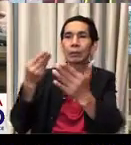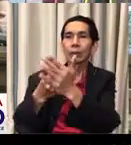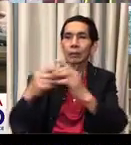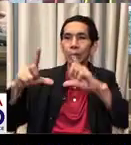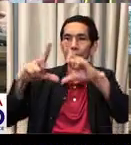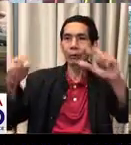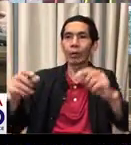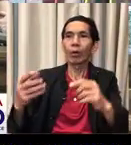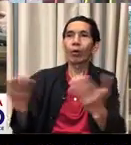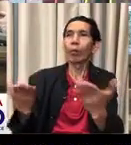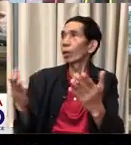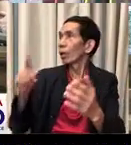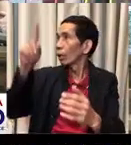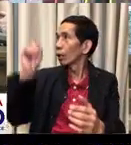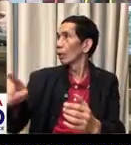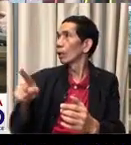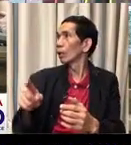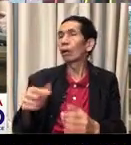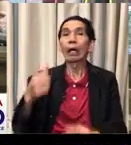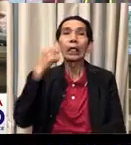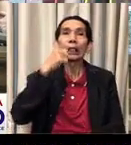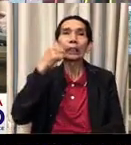Saan galing? Doon po, mayor.